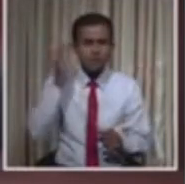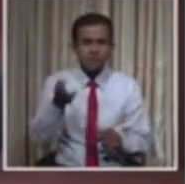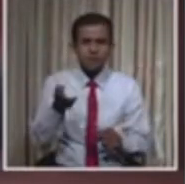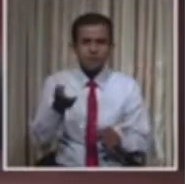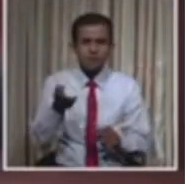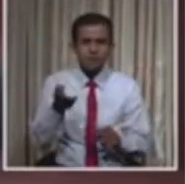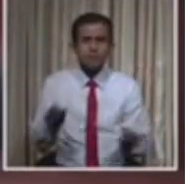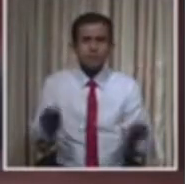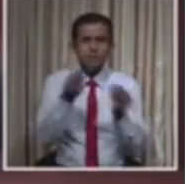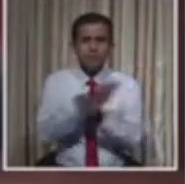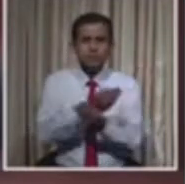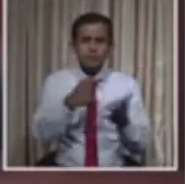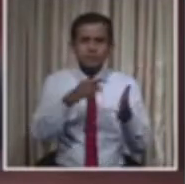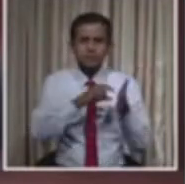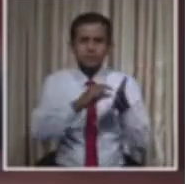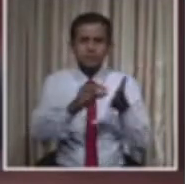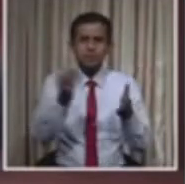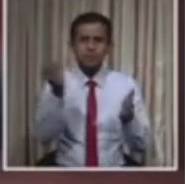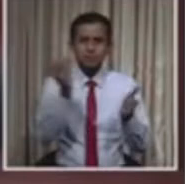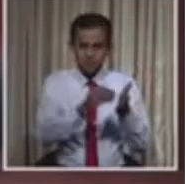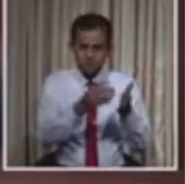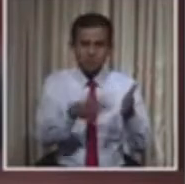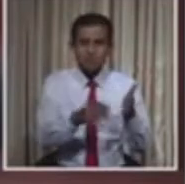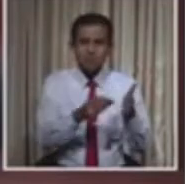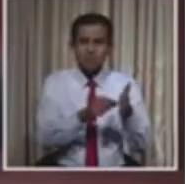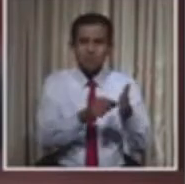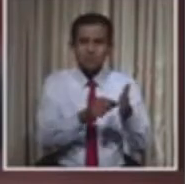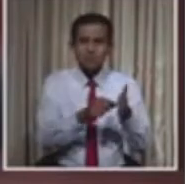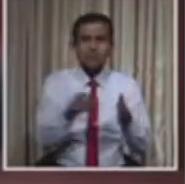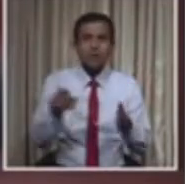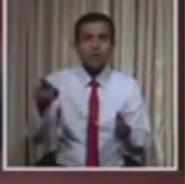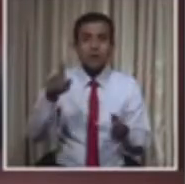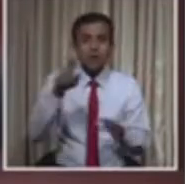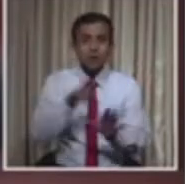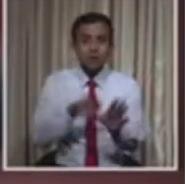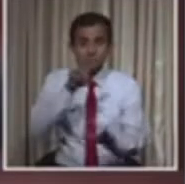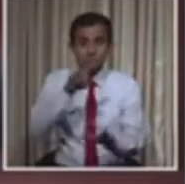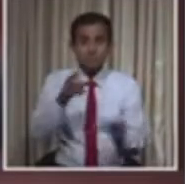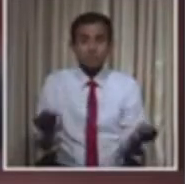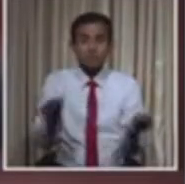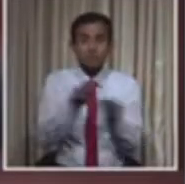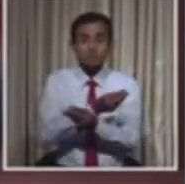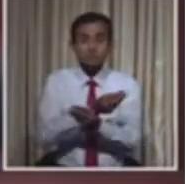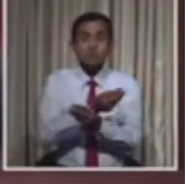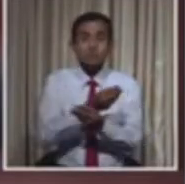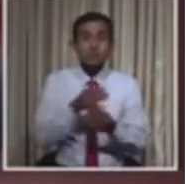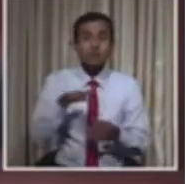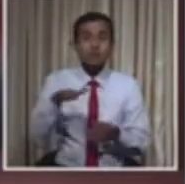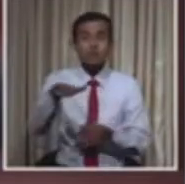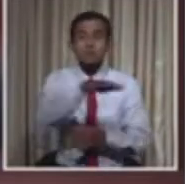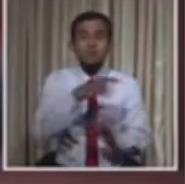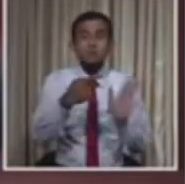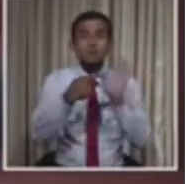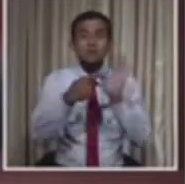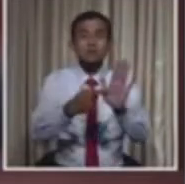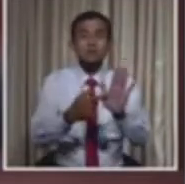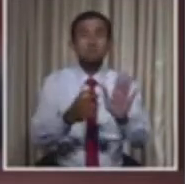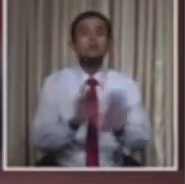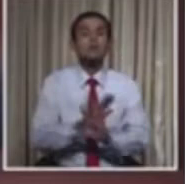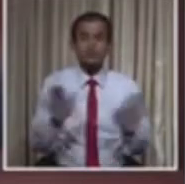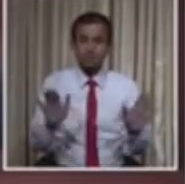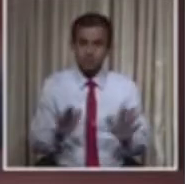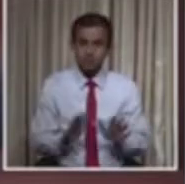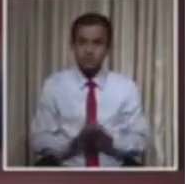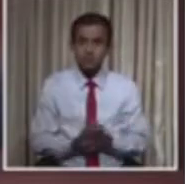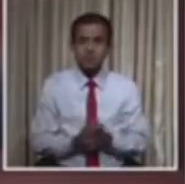එහෙම ගිවිසුමේ වගන්තියක් ඇතුළත් කරලා තියෙනවාලු අවුරුදු දෙකක් යනතෙක් මේ ගිවිසුම සමාජයට මහජනයාට ප්‍රකාශයටපත් නොකරන බව